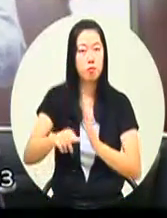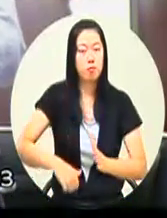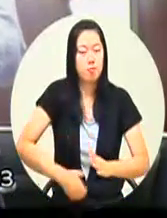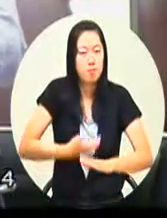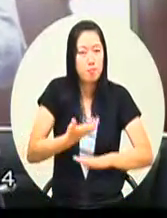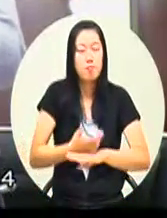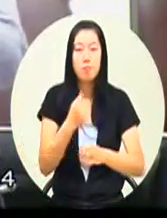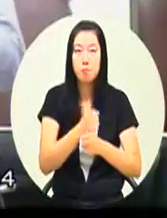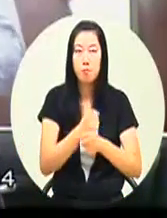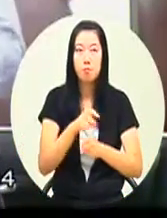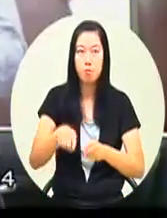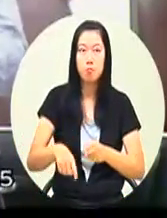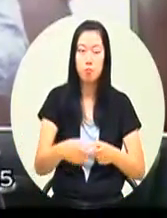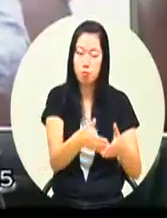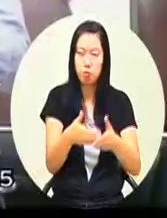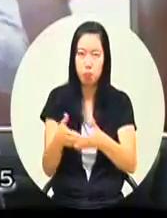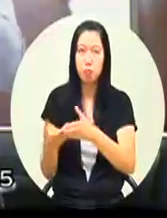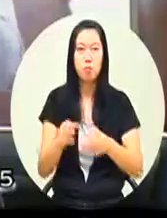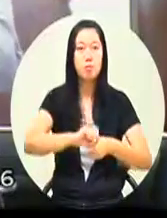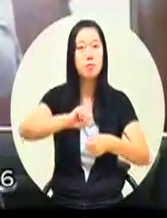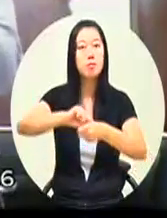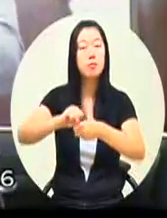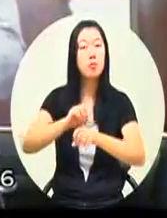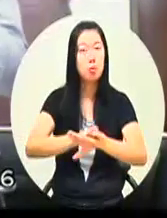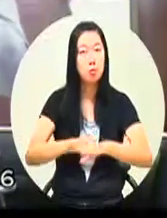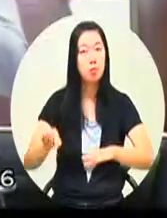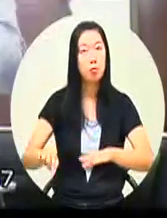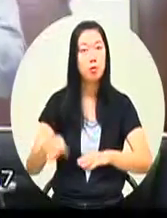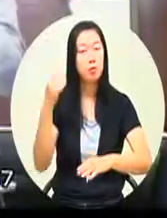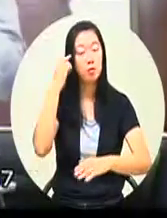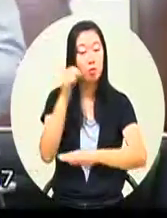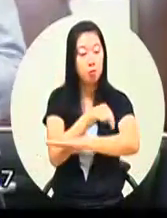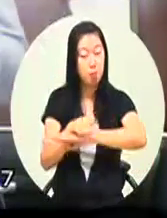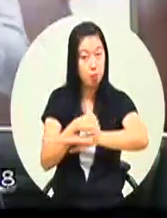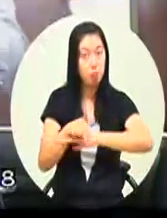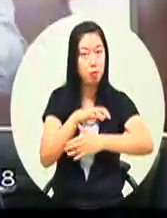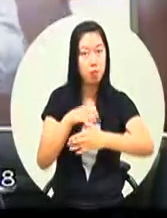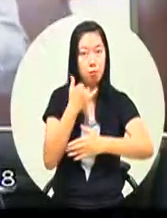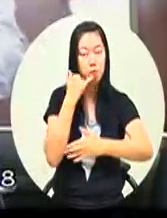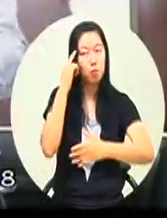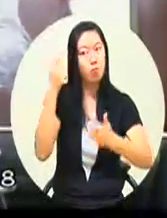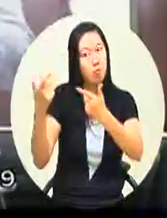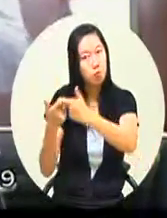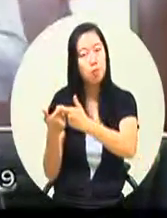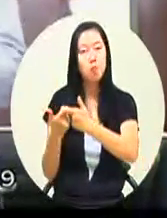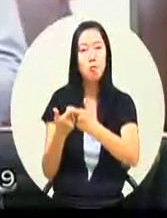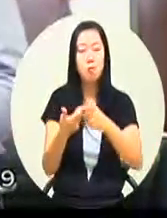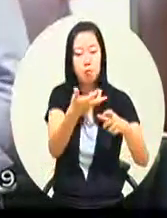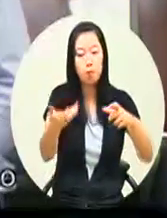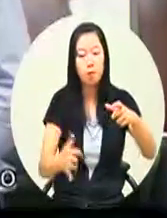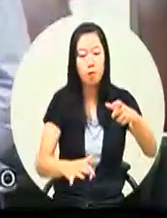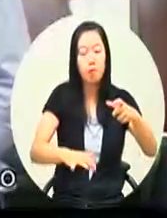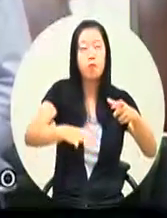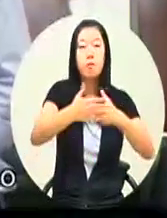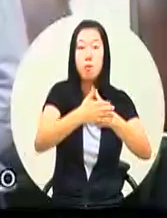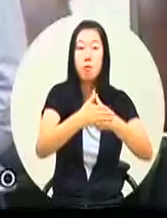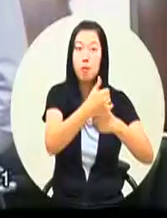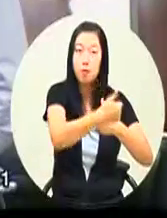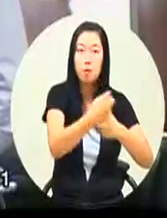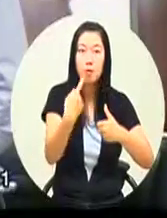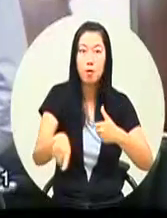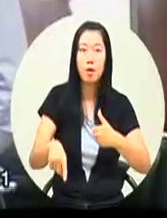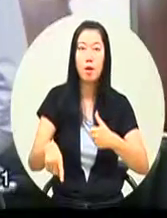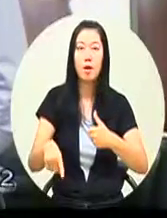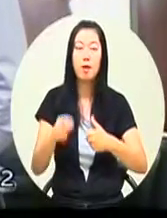自洪池的需求量也越来越多。在设计理念。希望能够符合功能的前提之下，能够怎么样在景观